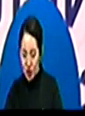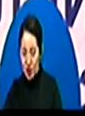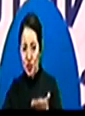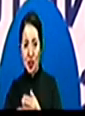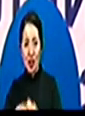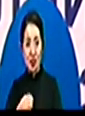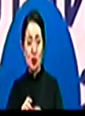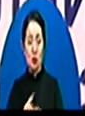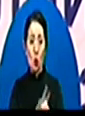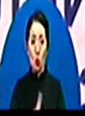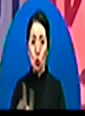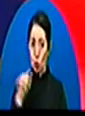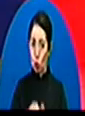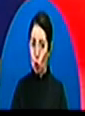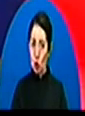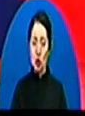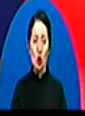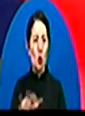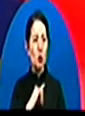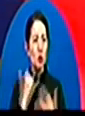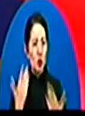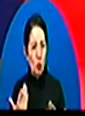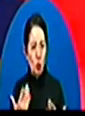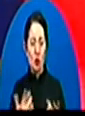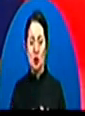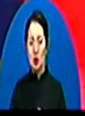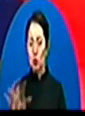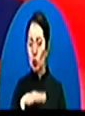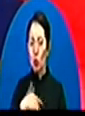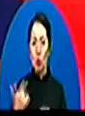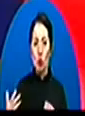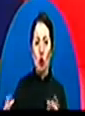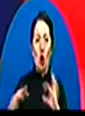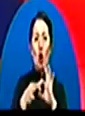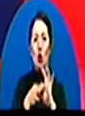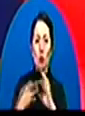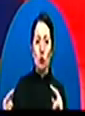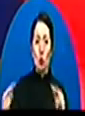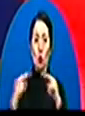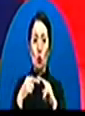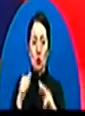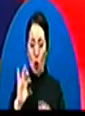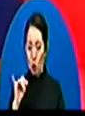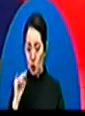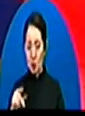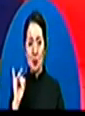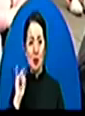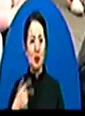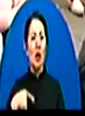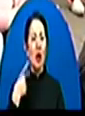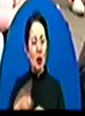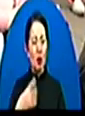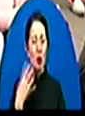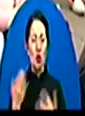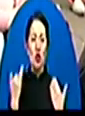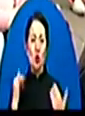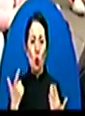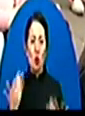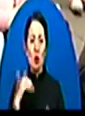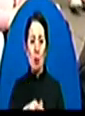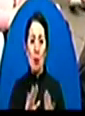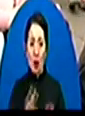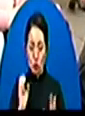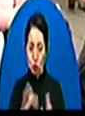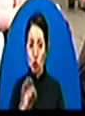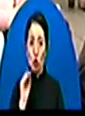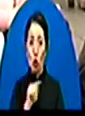чадсан. Улсын хурлын танхимдч төр ард түмний гүр болж ирсэн оюун чимэг шиг хүн эрх парламентод байх ёстой төлөөллөө гэдгийг ерөнхий